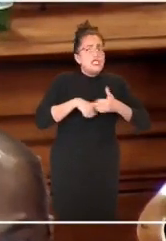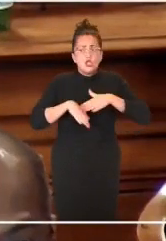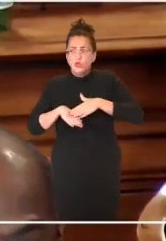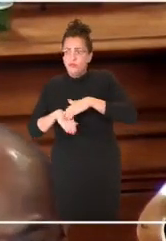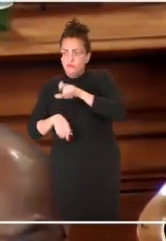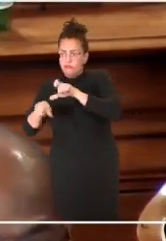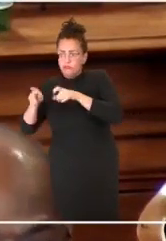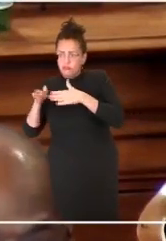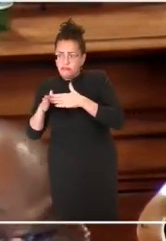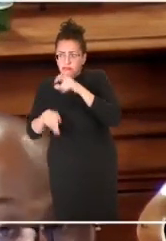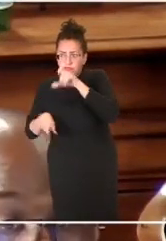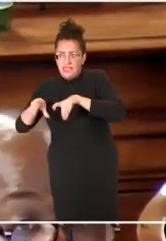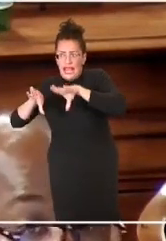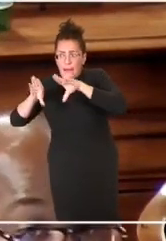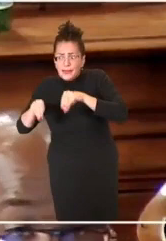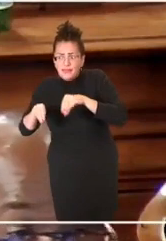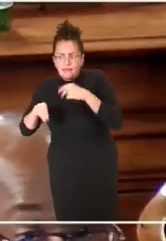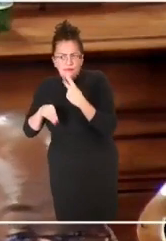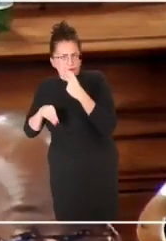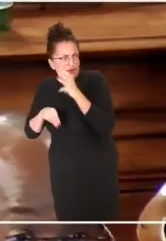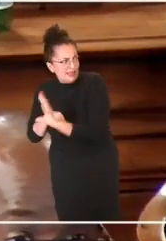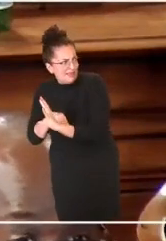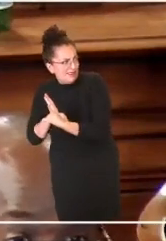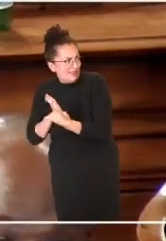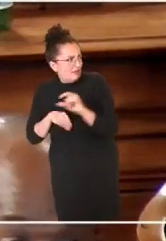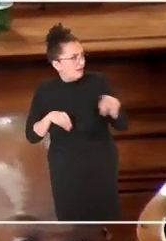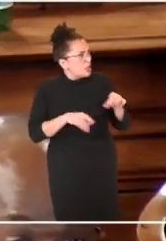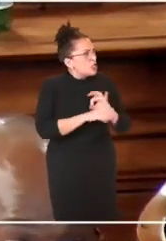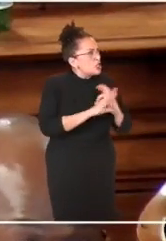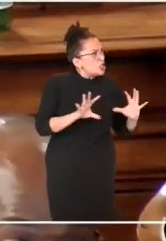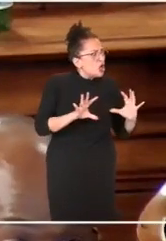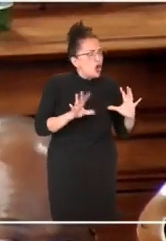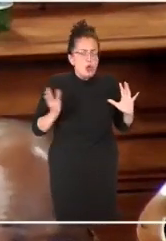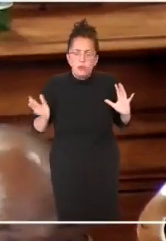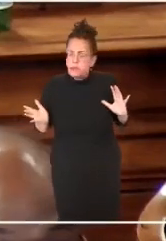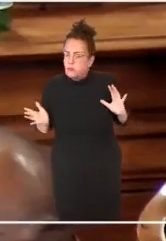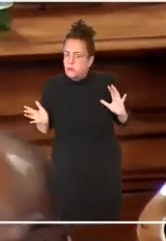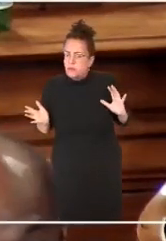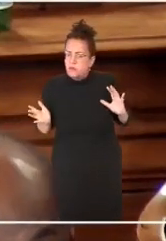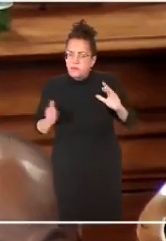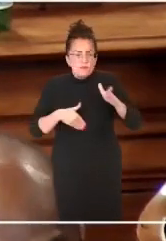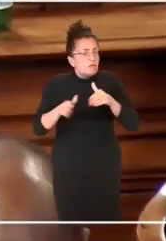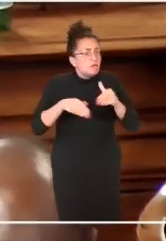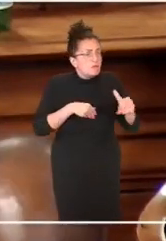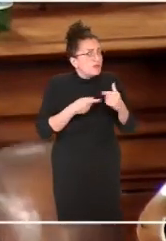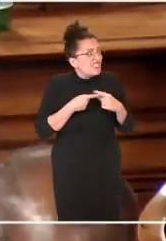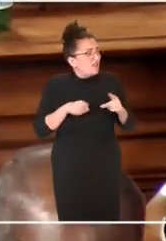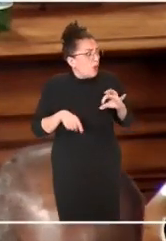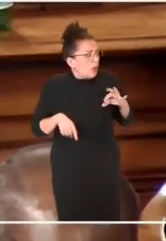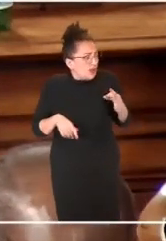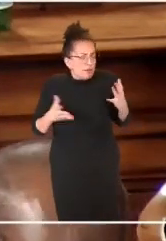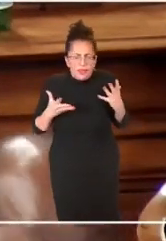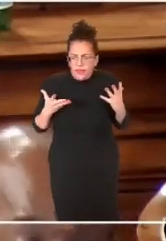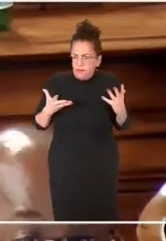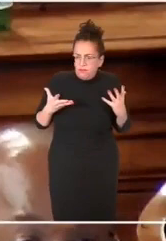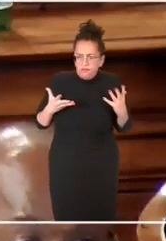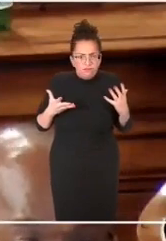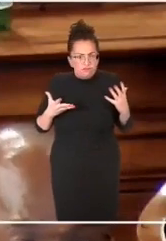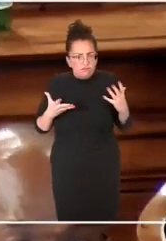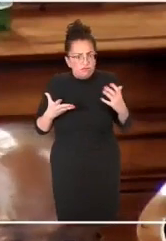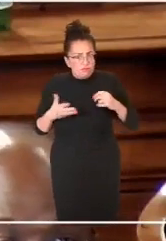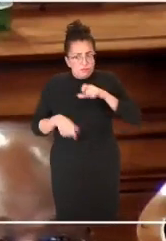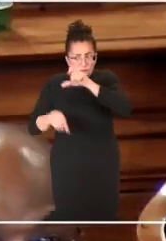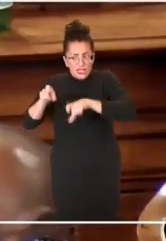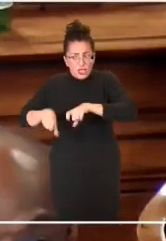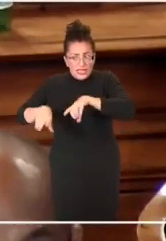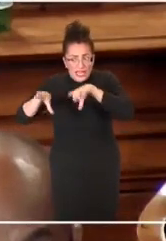était d'un quartier à l'autre, c'est vrai, elle fonctionnait un peu différemment, je veux bien le reconnaître. Mais nous avions des habitants, et croyez-moi, ils étaient parfois